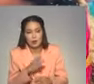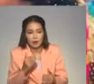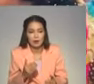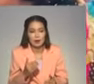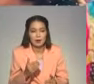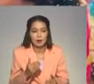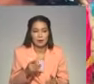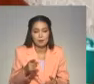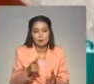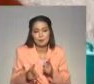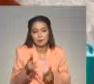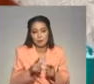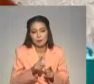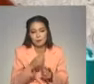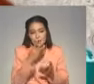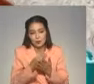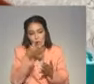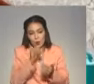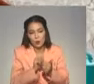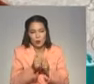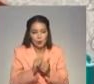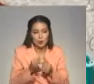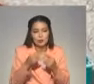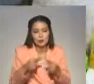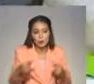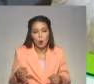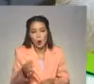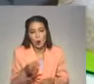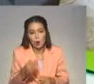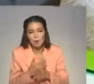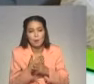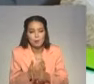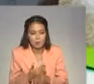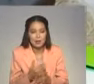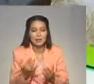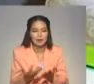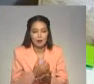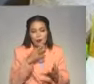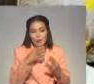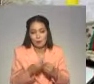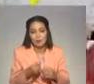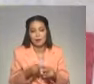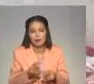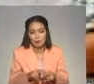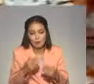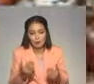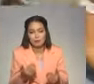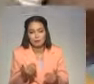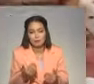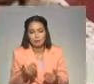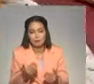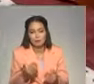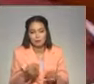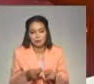чиновники, они готовы поделиться своим опытом и с другими областями. К тому же, на идею есть спрос. Поэтому не исключено, что